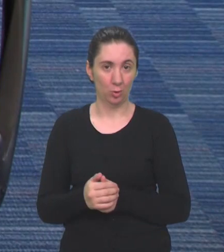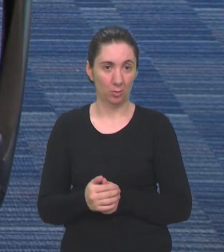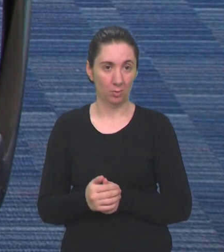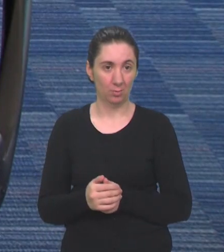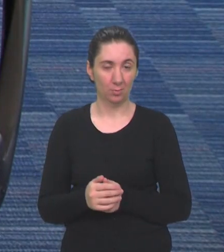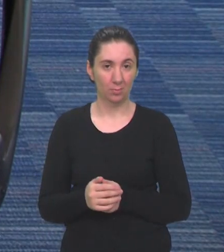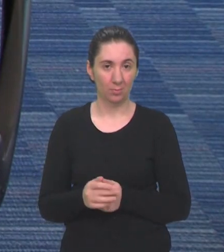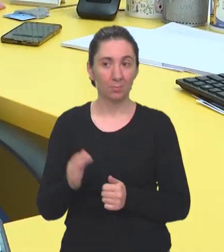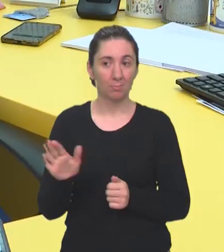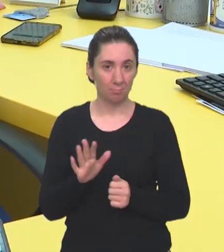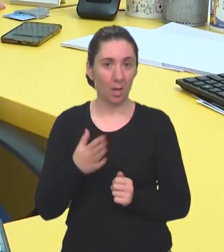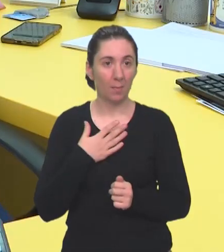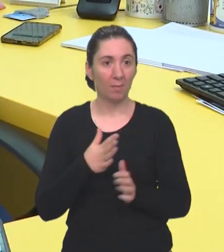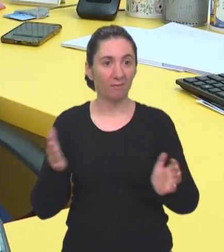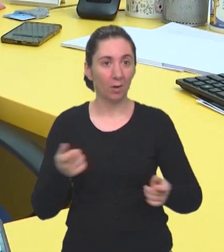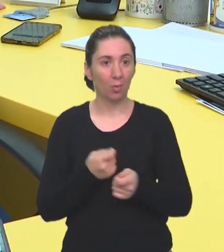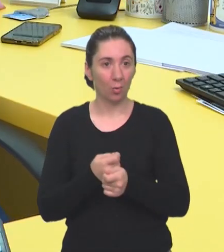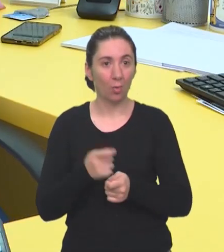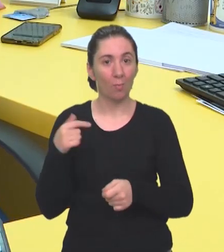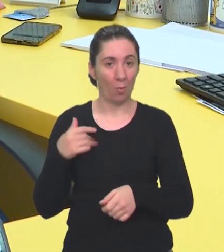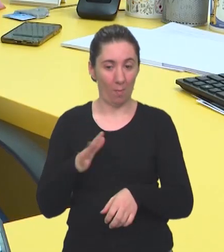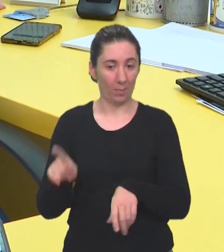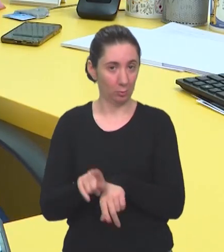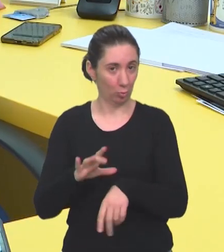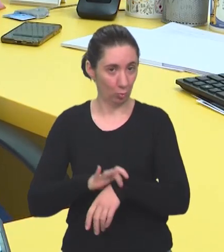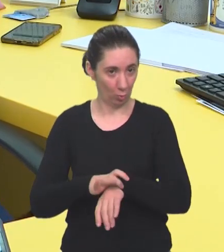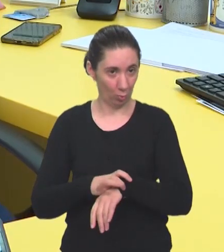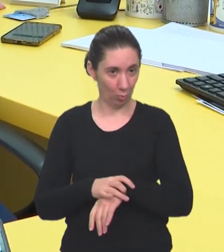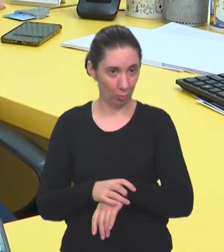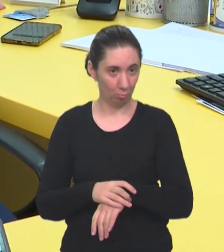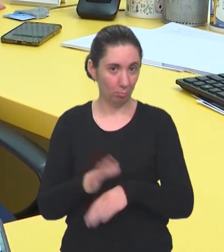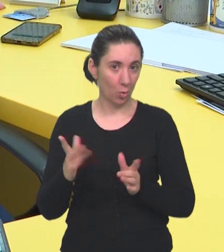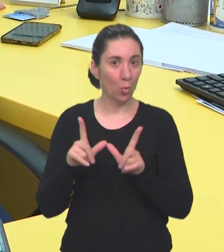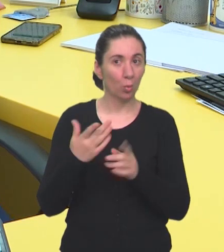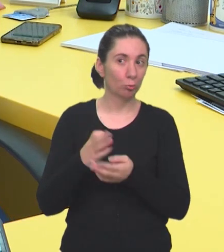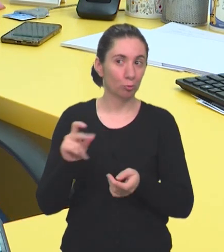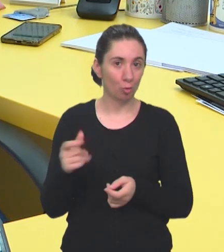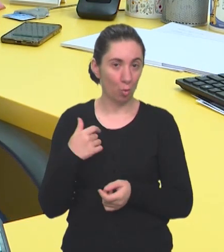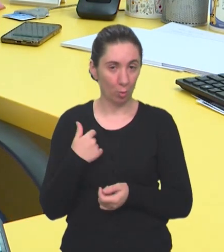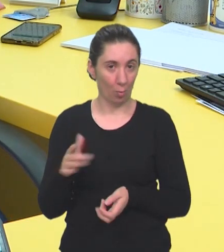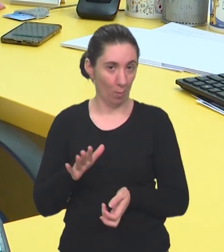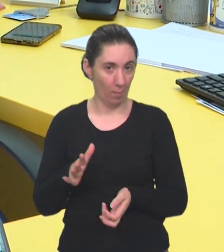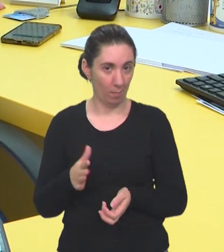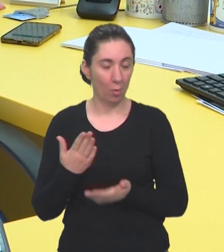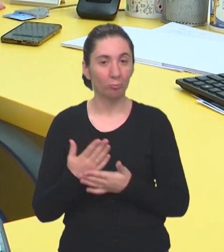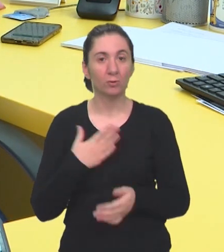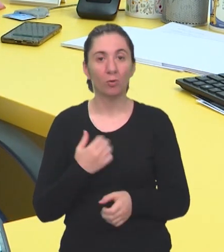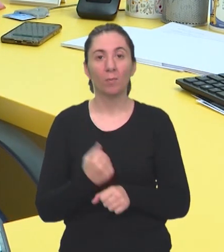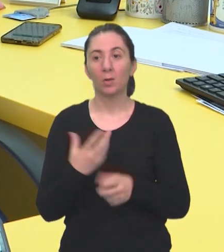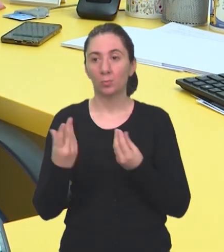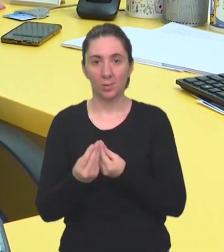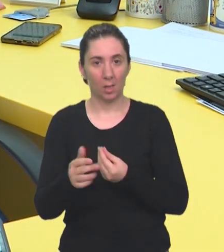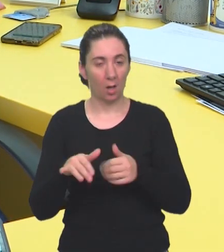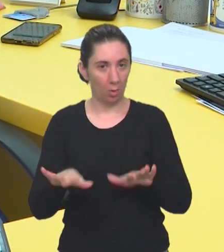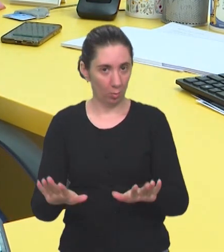da je mama imala veliku ulogu u tome jer je ona liječnik, možda nekakav uzor. Uvijek sam voljela raditi sa